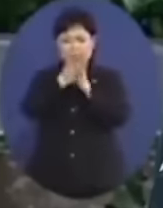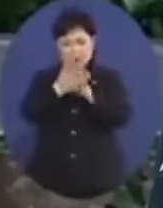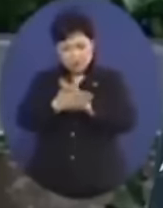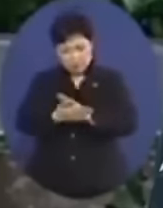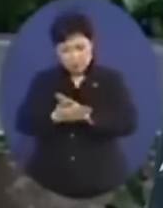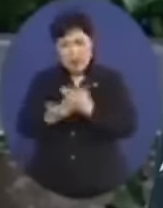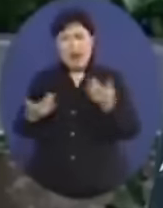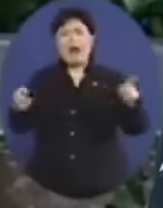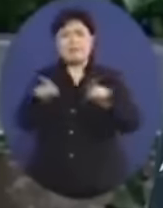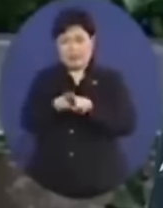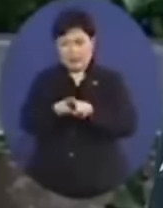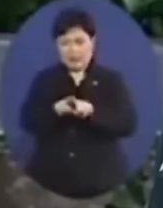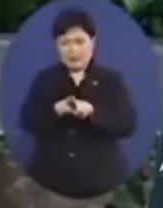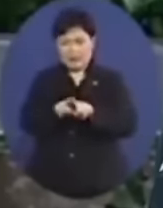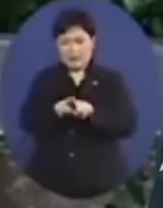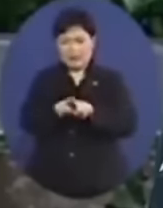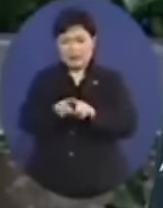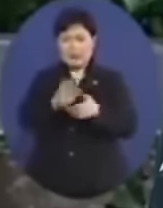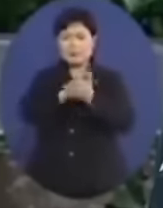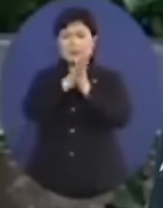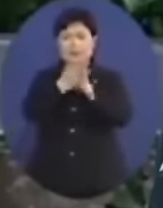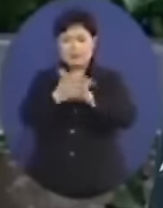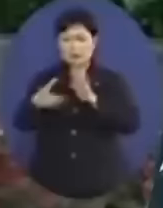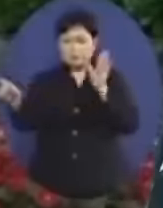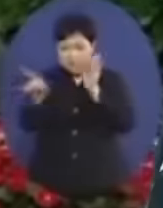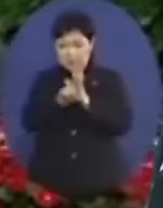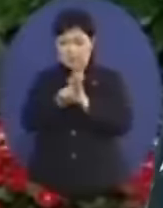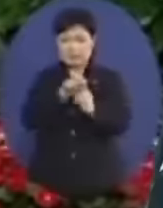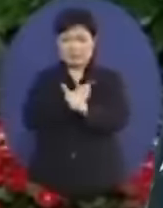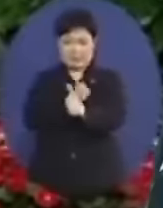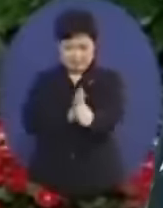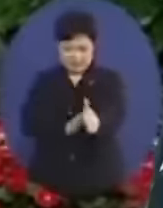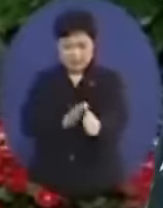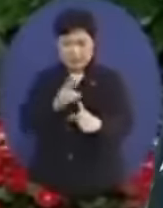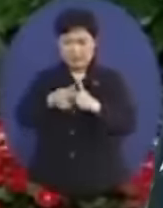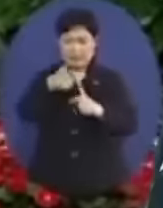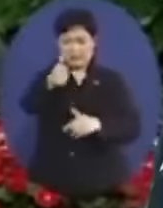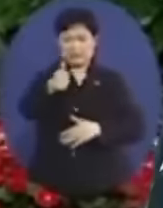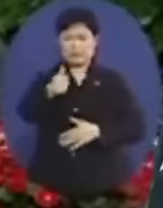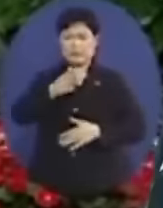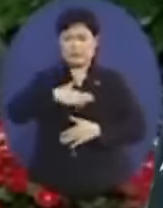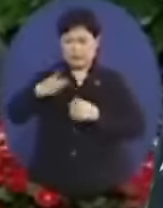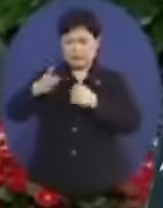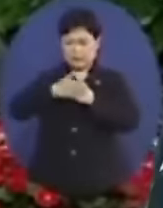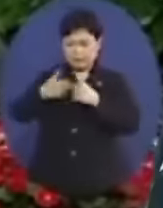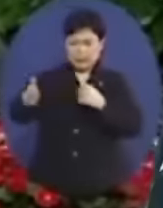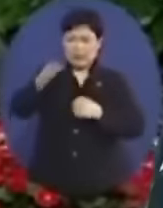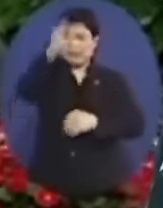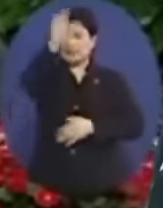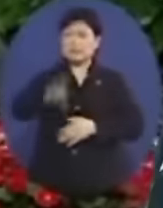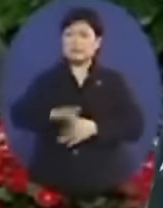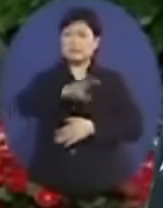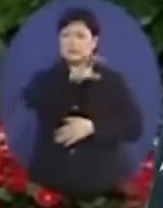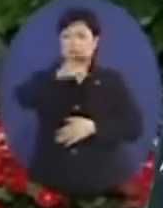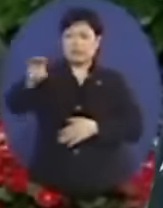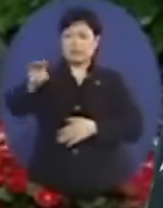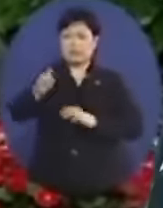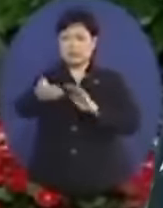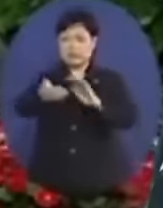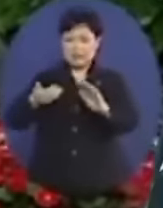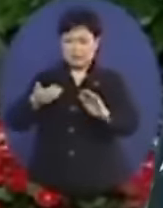다가와야 되는 것입니다 그 변화를 믿어야 돼요 예수님이 날 위해서 십자가에서